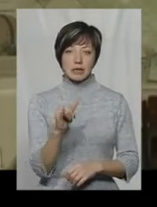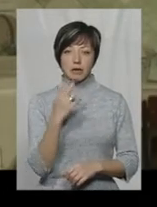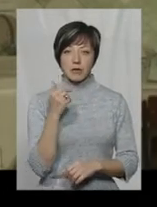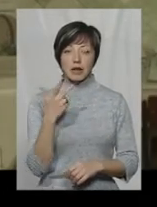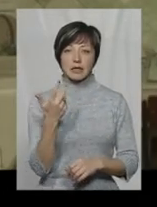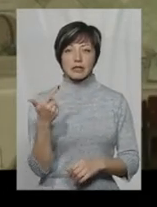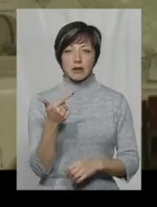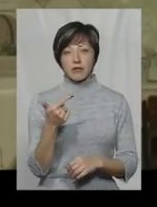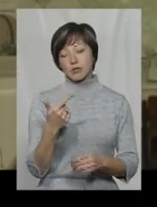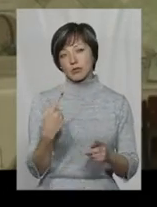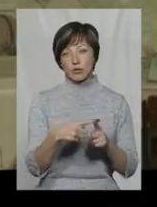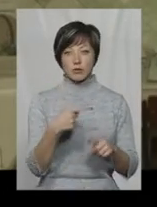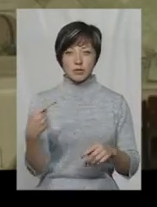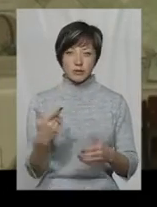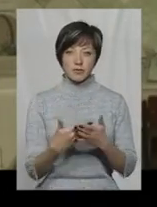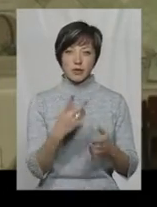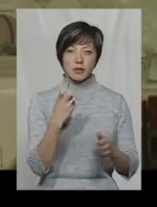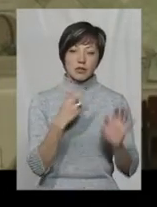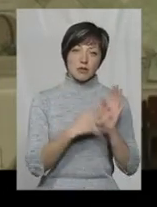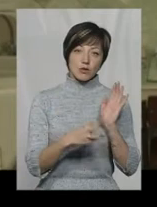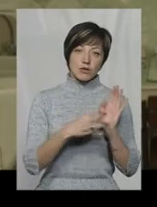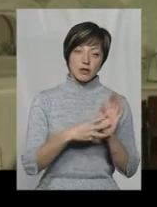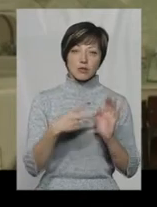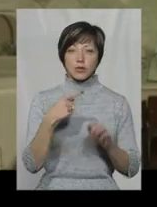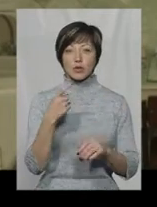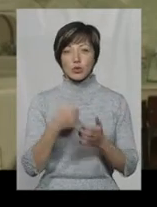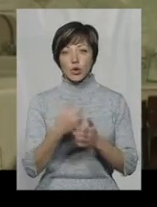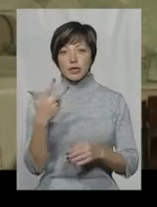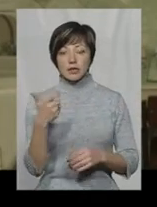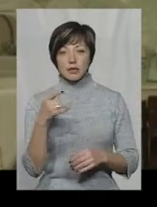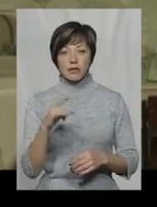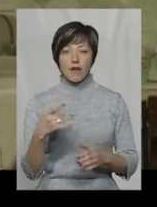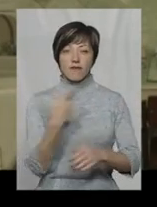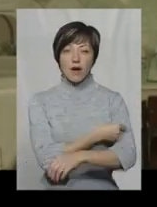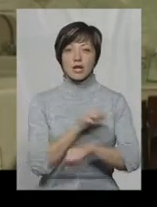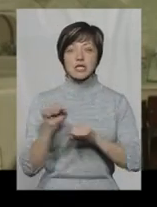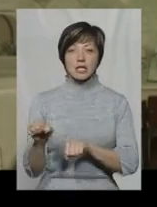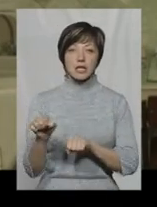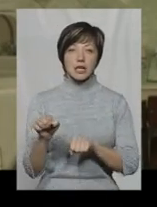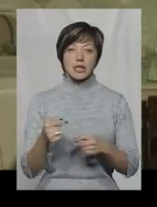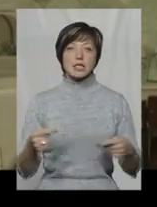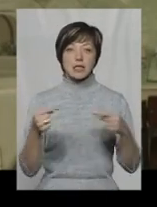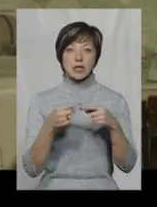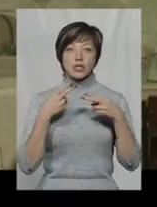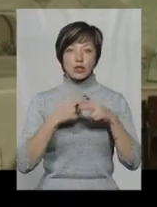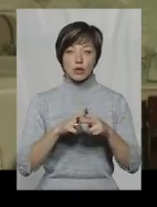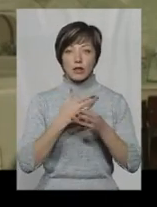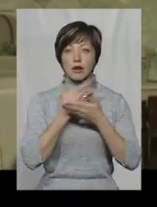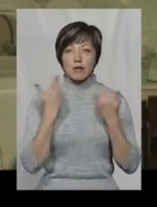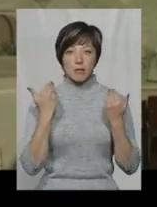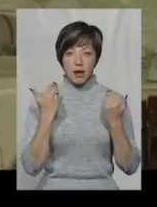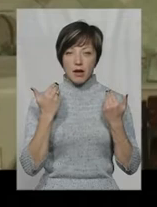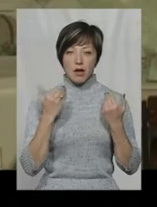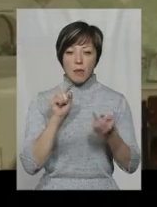300 гривень, плюс-мінус 298, 299 до 300 гривень. Вакцина, згідно з інструкцією, не має